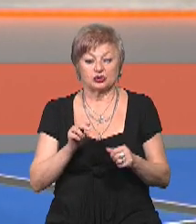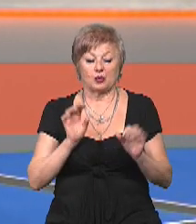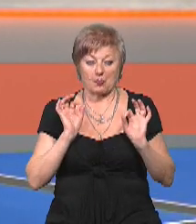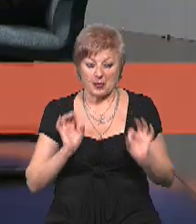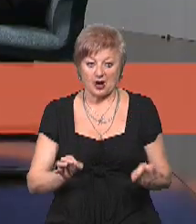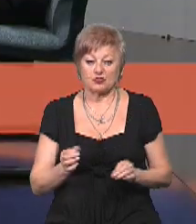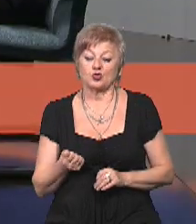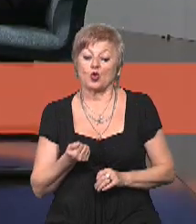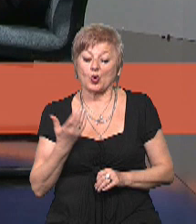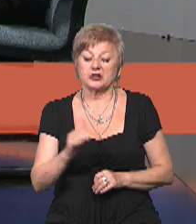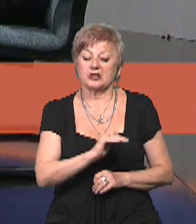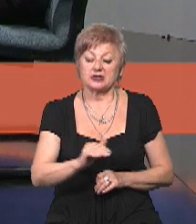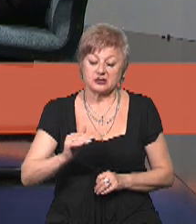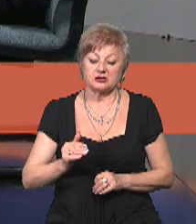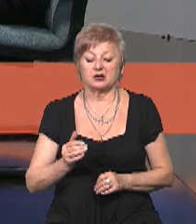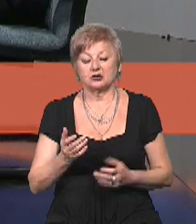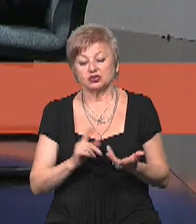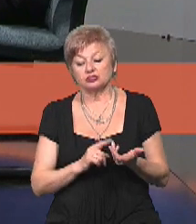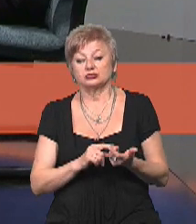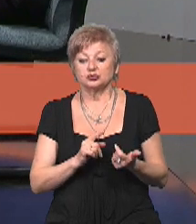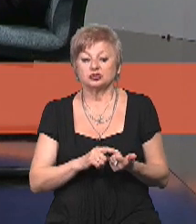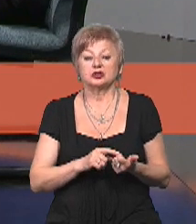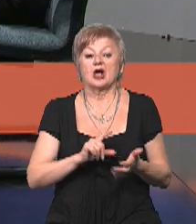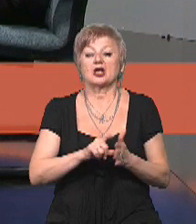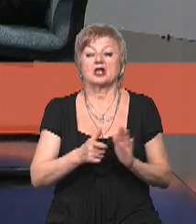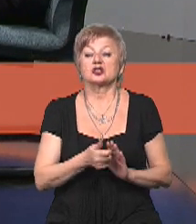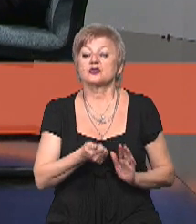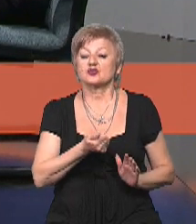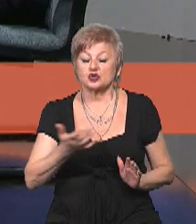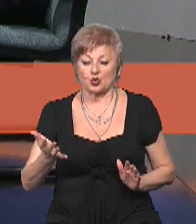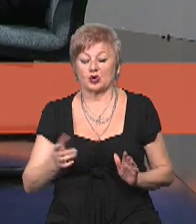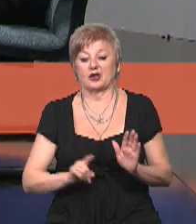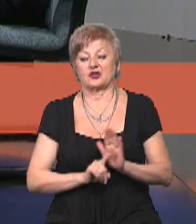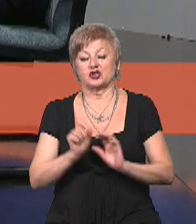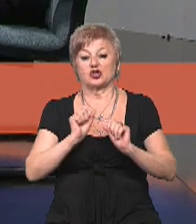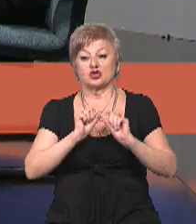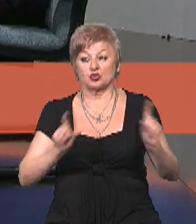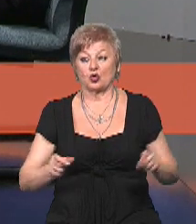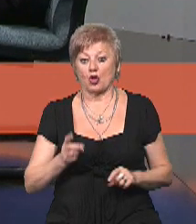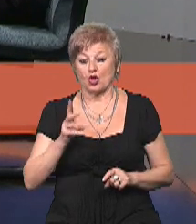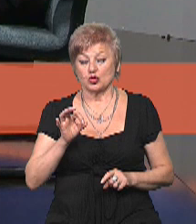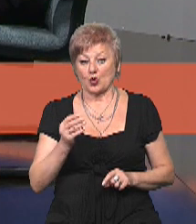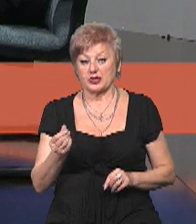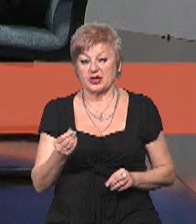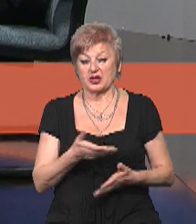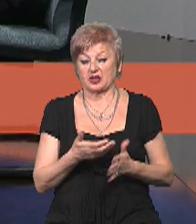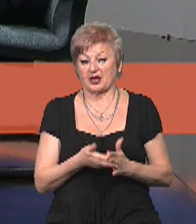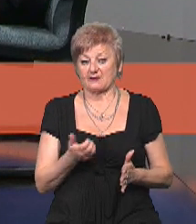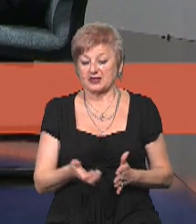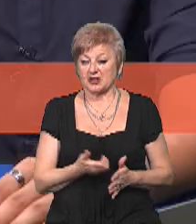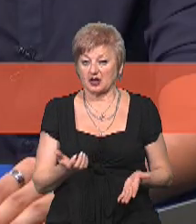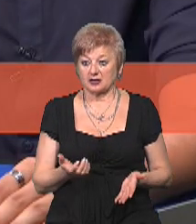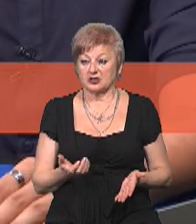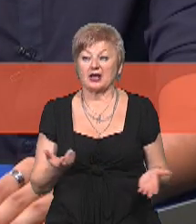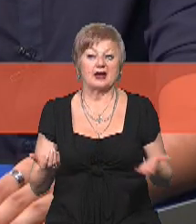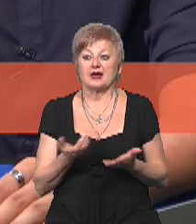по кількості дітей, по кількості класів, по кількості початкових шкіл, однак грошей не вистачає.